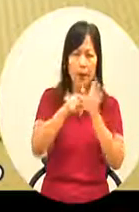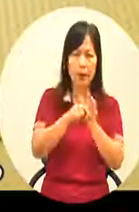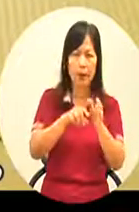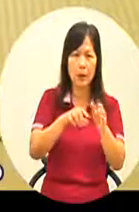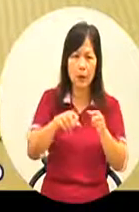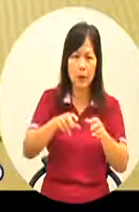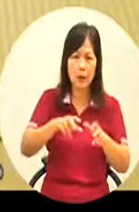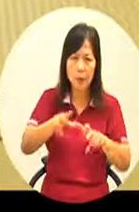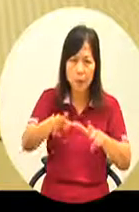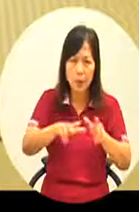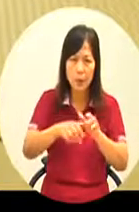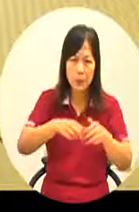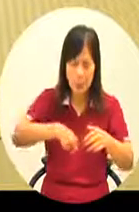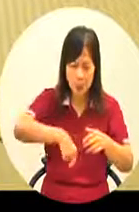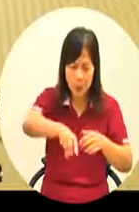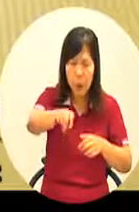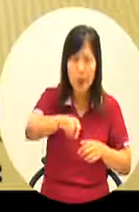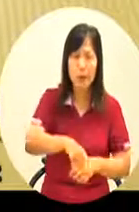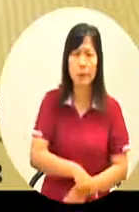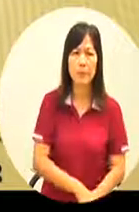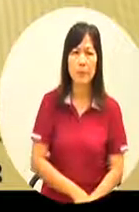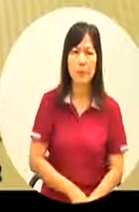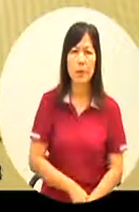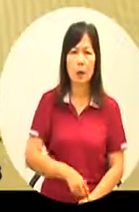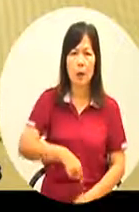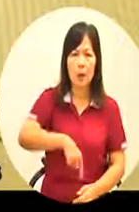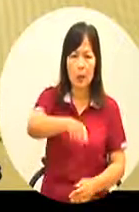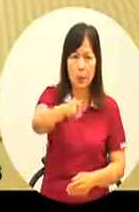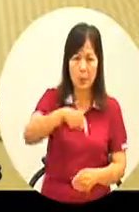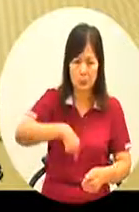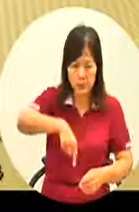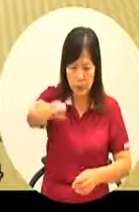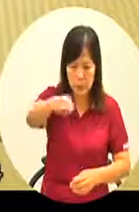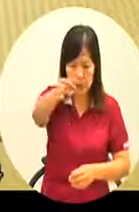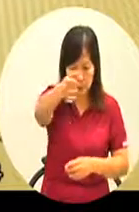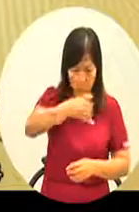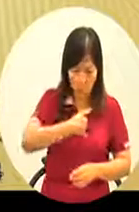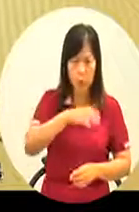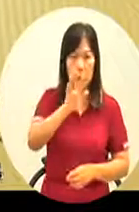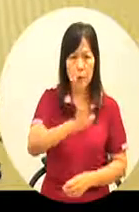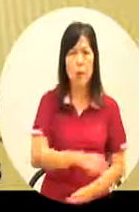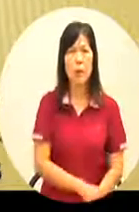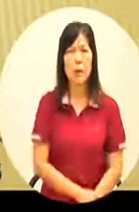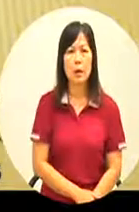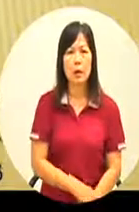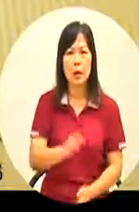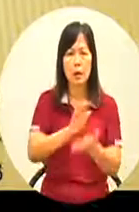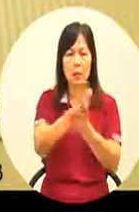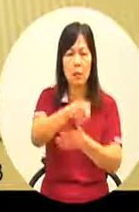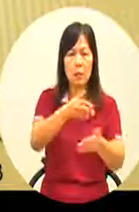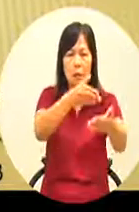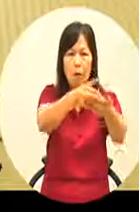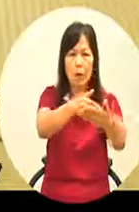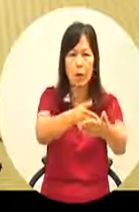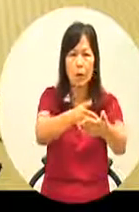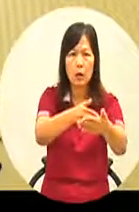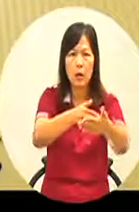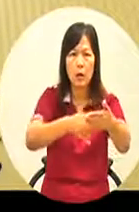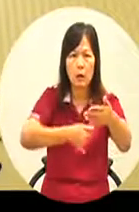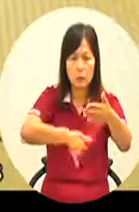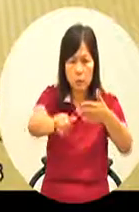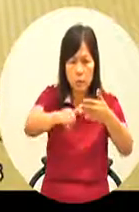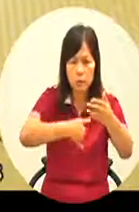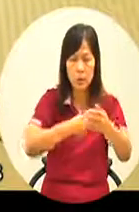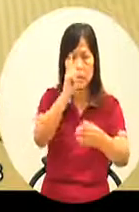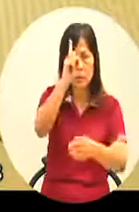是有一个出，有一个进，有一个出，那后面哦，今嘛只个塌起来，今嘛出入口都比剩一个